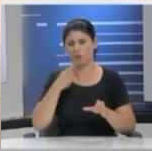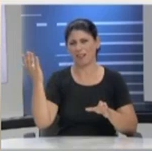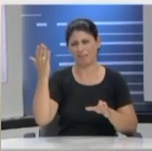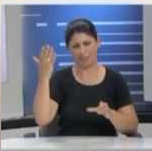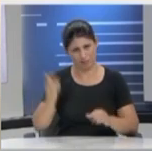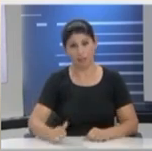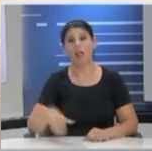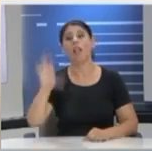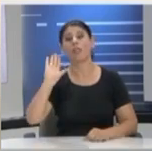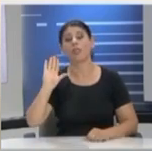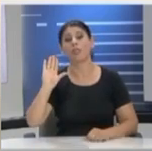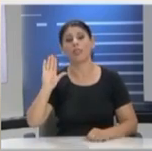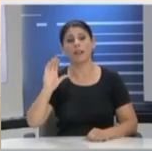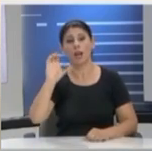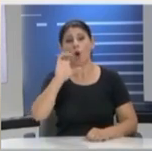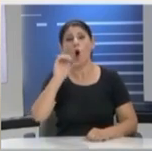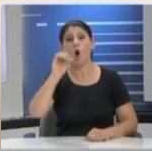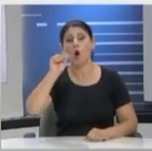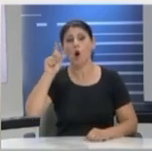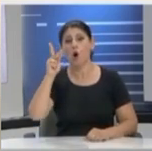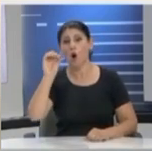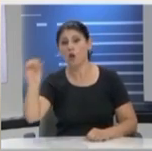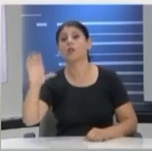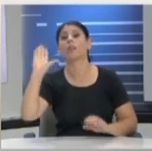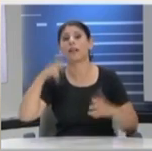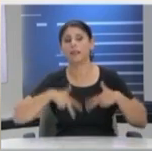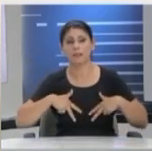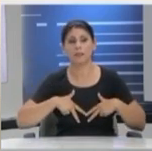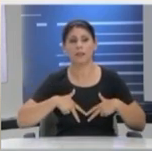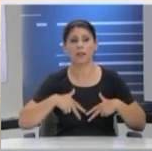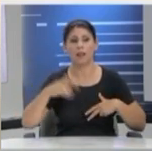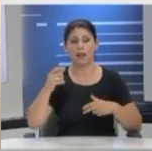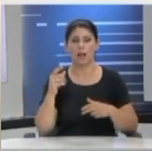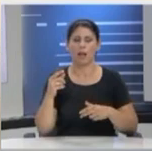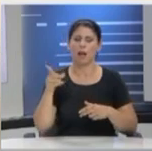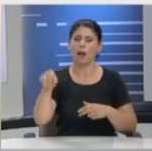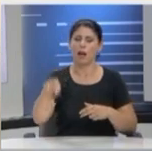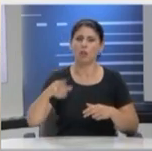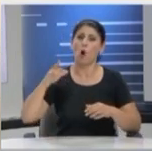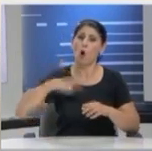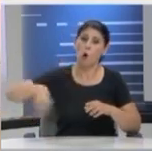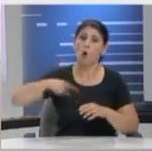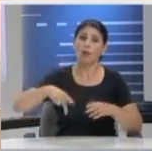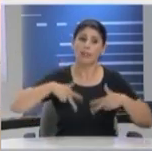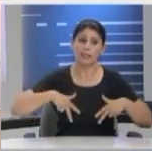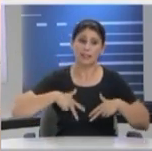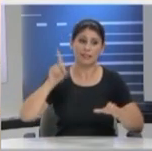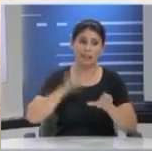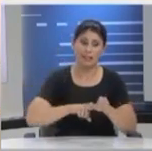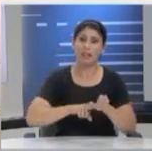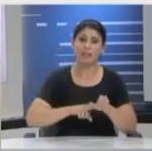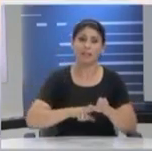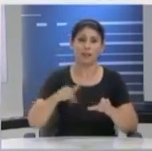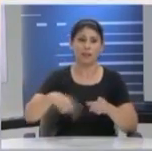έτσι, δεν είναι κρατική. Η Costco δεν είναι κρατική. Η αυστριακή εταιρεία που πήρε τα τρένα δεν είναι κρατική. Αυτοί μπορούν να είναι κρατικές εταιρείες και δεν